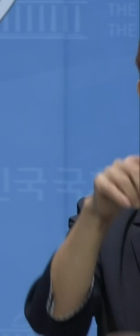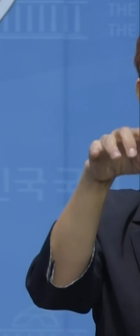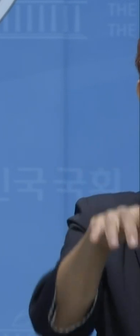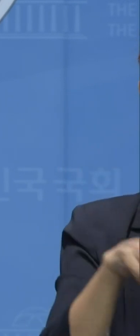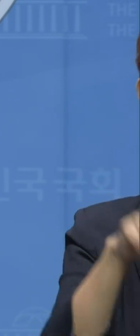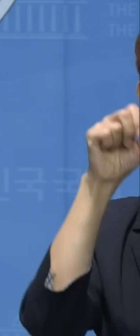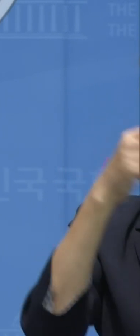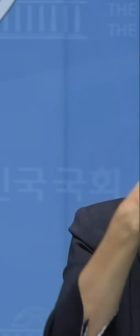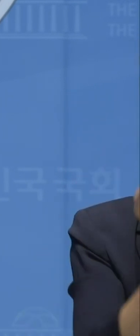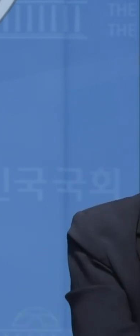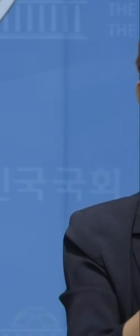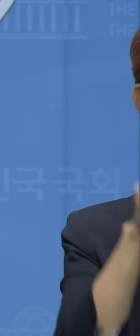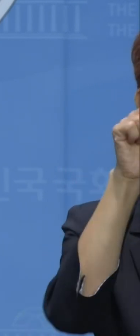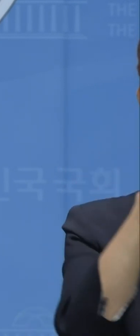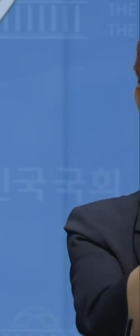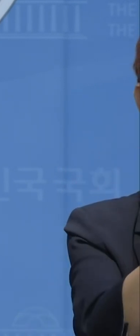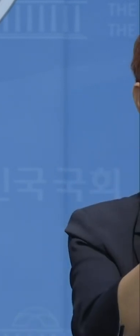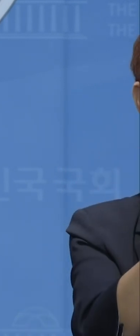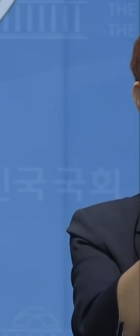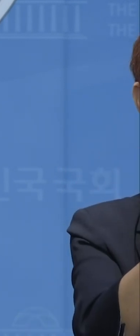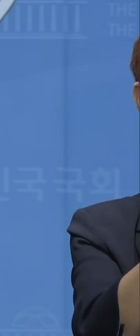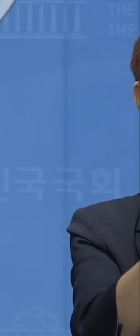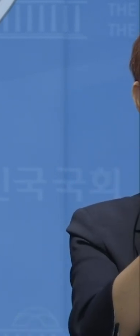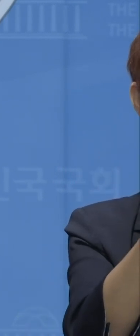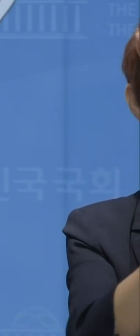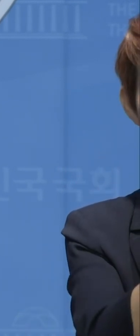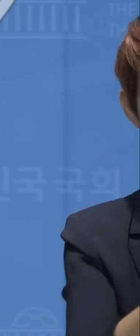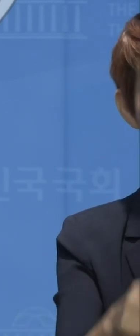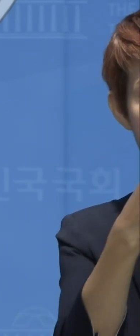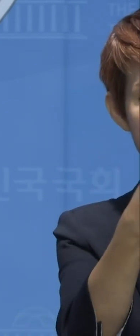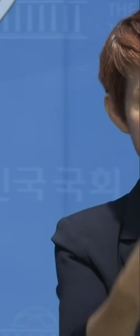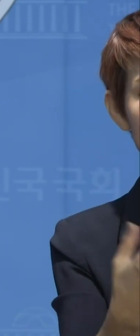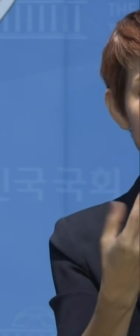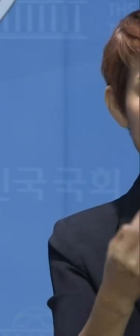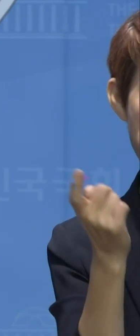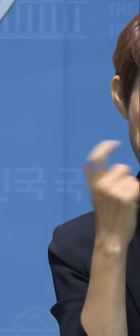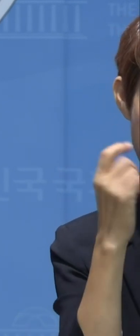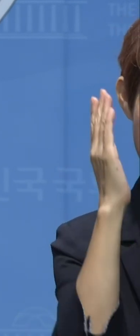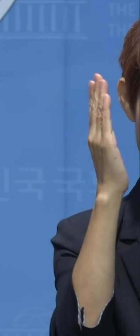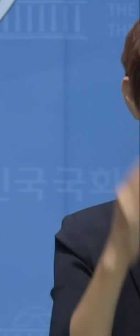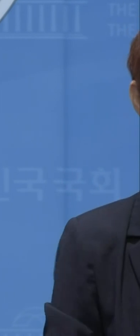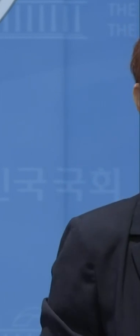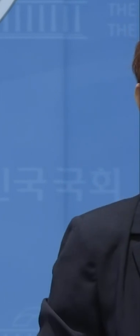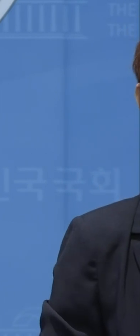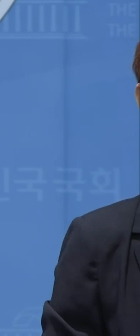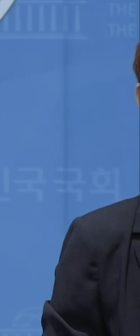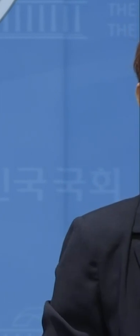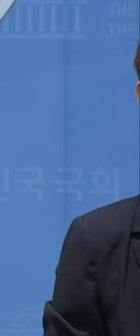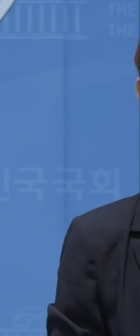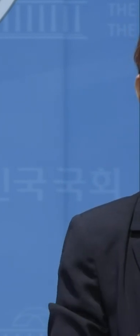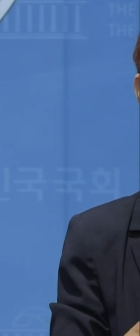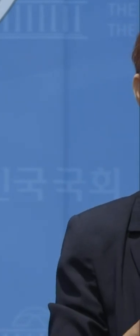출마한 민주당 후보를 향해 마치 두 번 낙선한듯한 사실 외국도 서슴지 않더니 원내대표